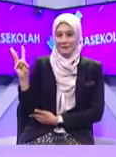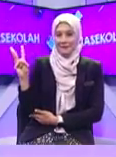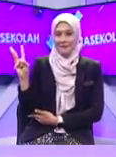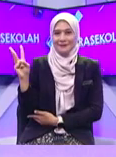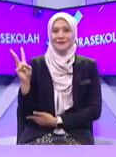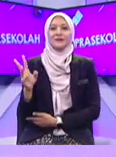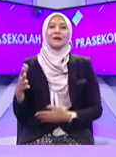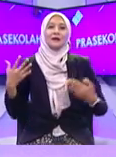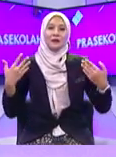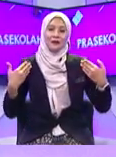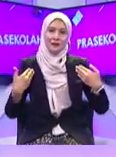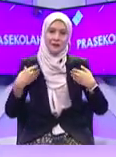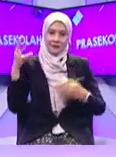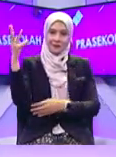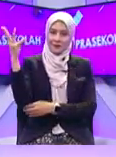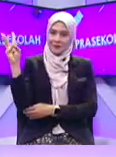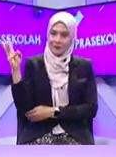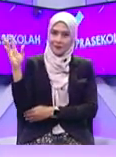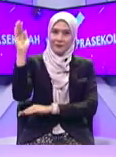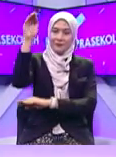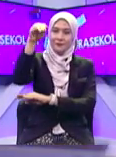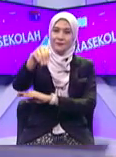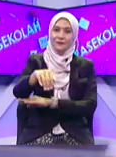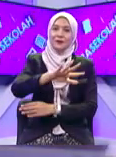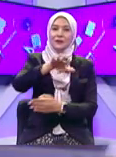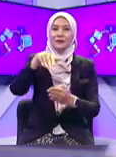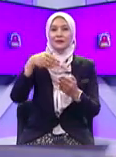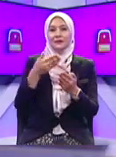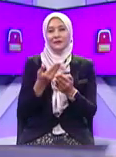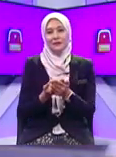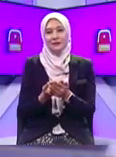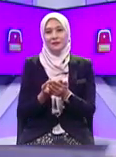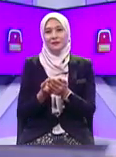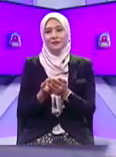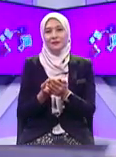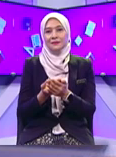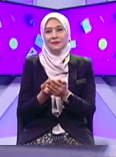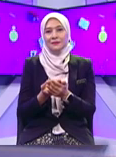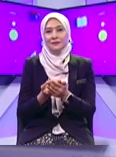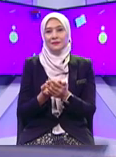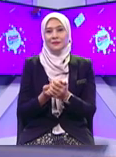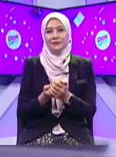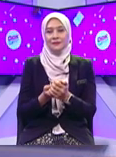16 ada 16 bahasa semuanya